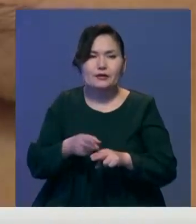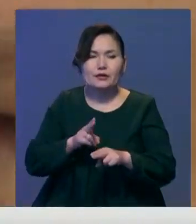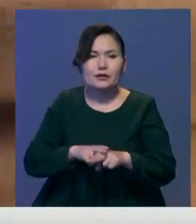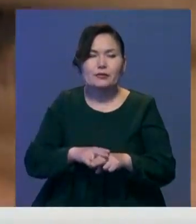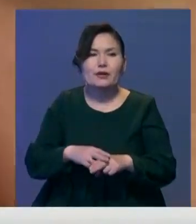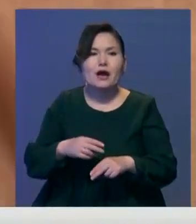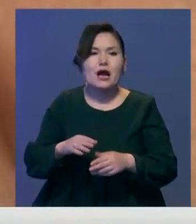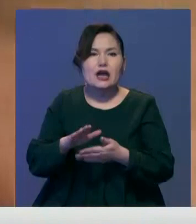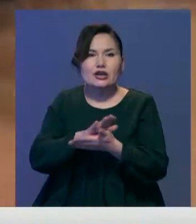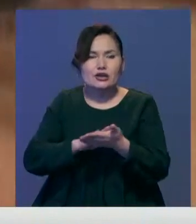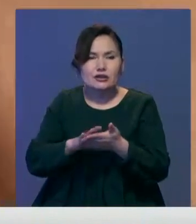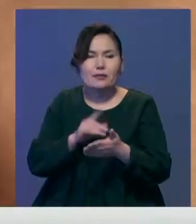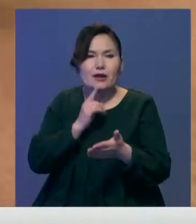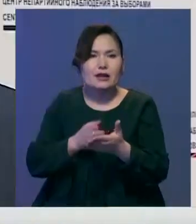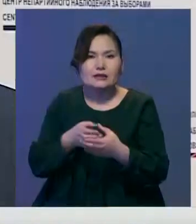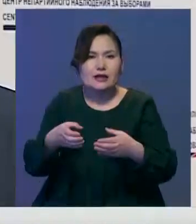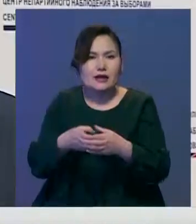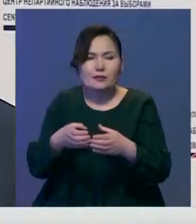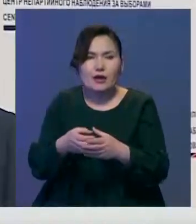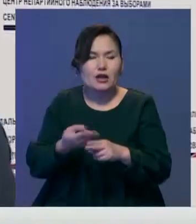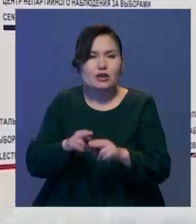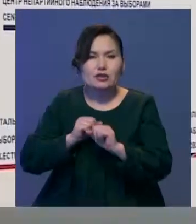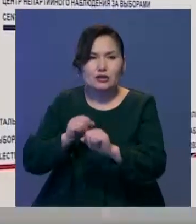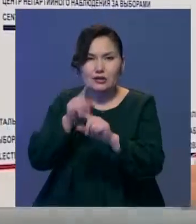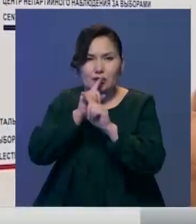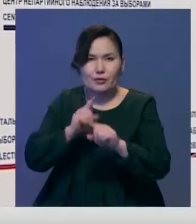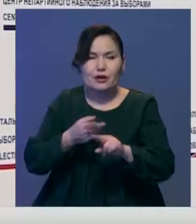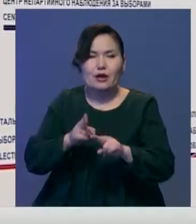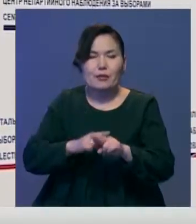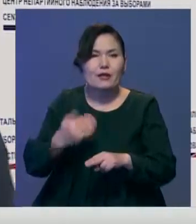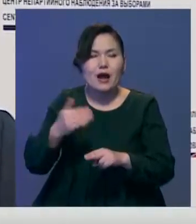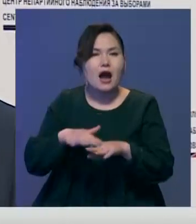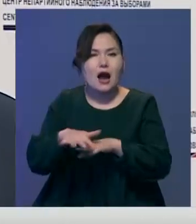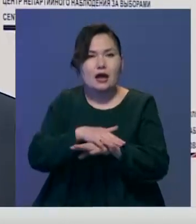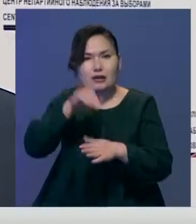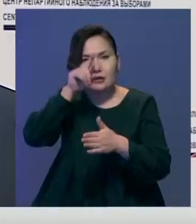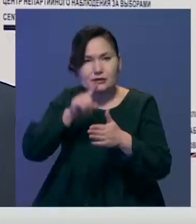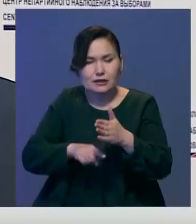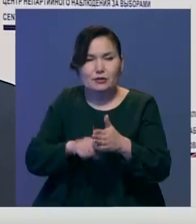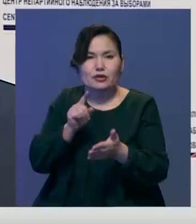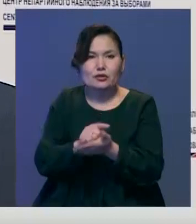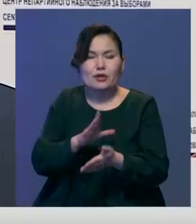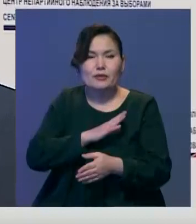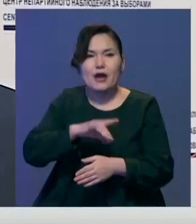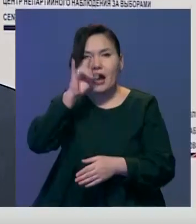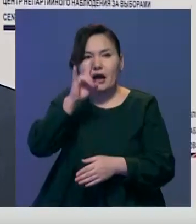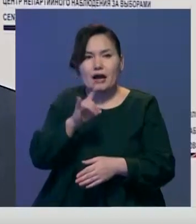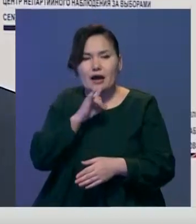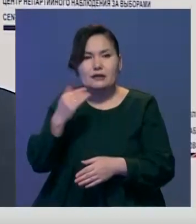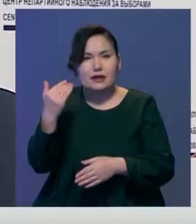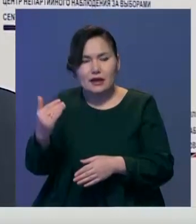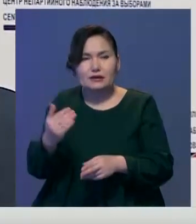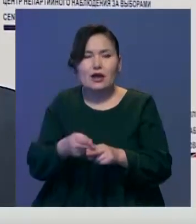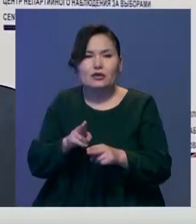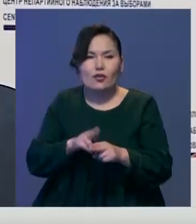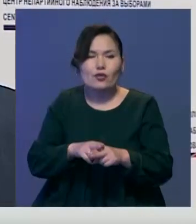олар ешбір саяси ұйымның сойылын соқпайды. Сондықтан оларға деген халықтың сенімі жоғары. Қазақстандық әріптестеріміздің